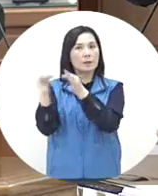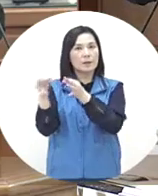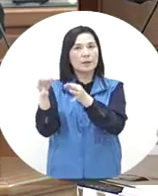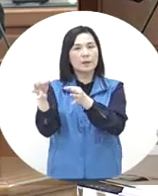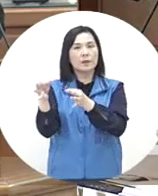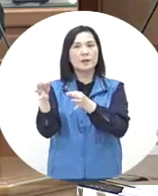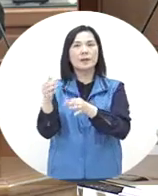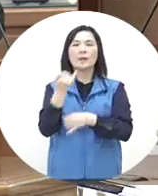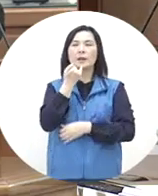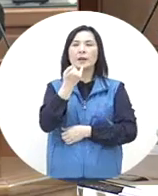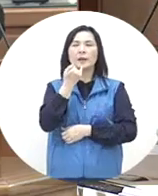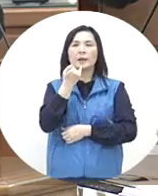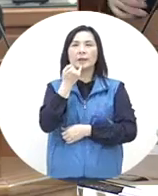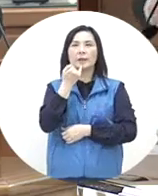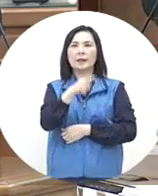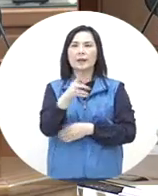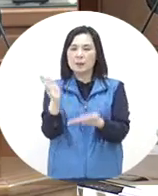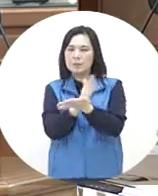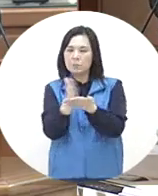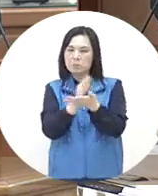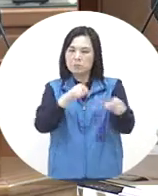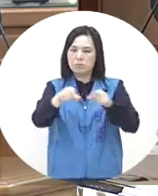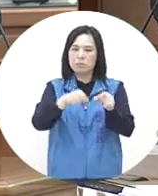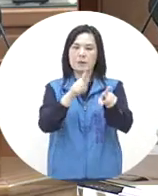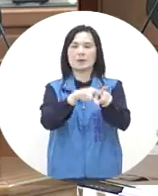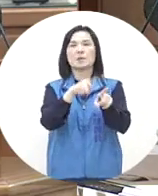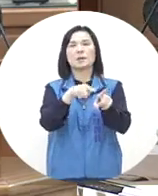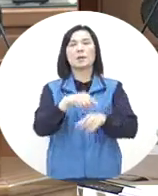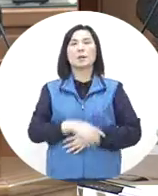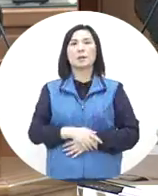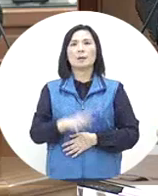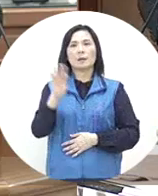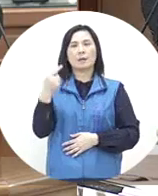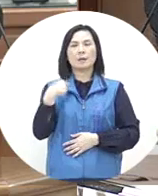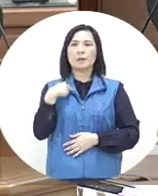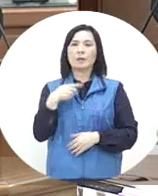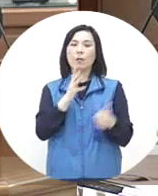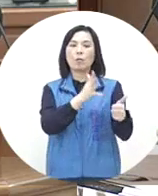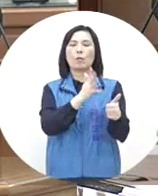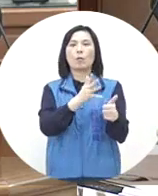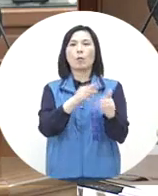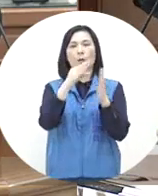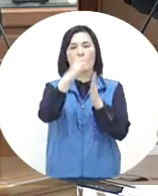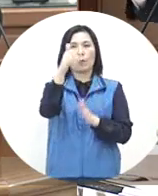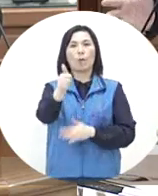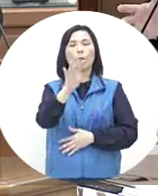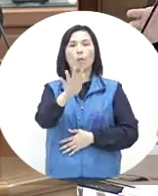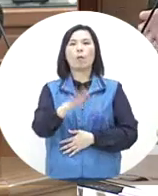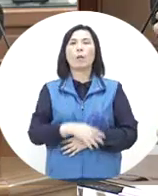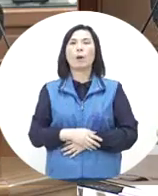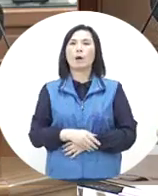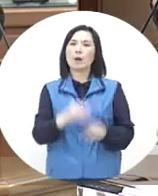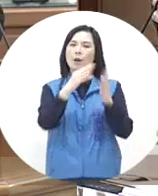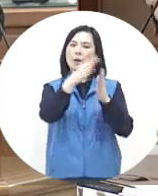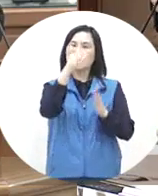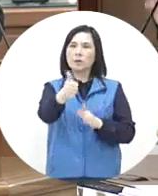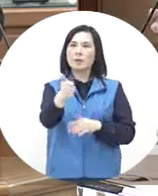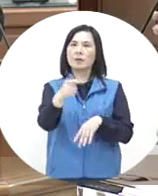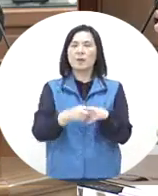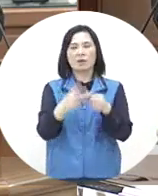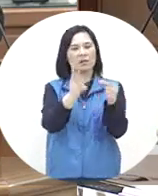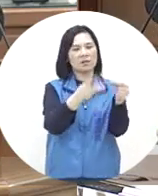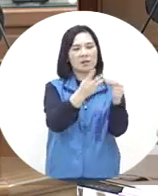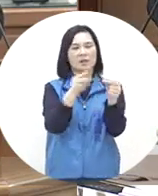个照这个评估方案来走。但是我在业务质询的时候有就叫局长似乎是要花3到5年时